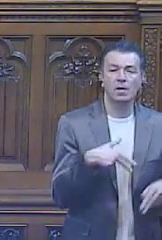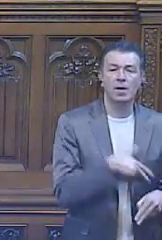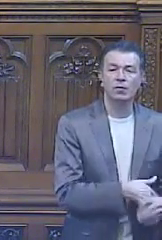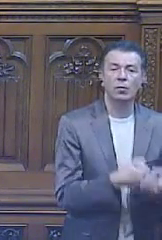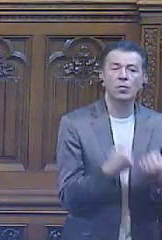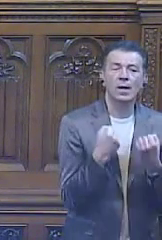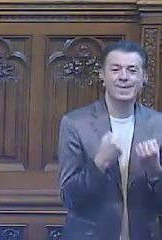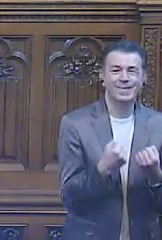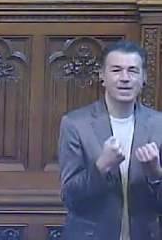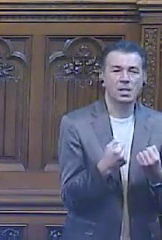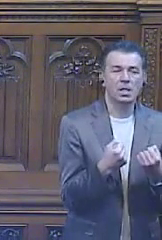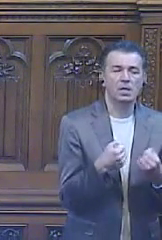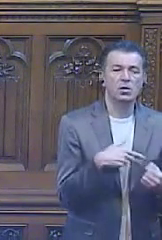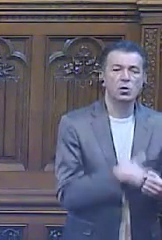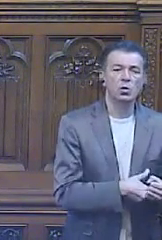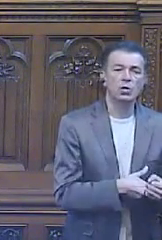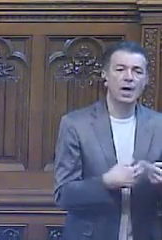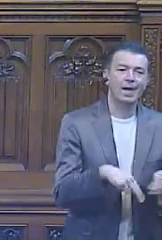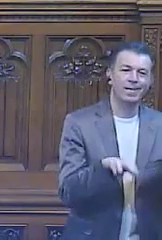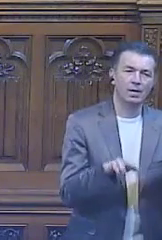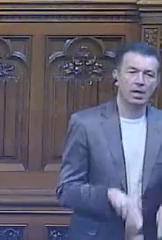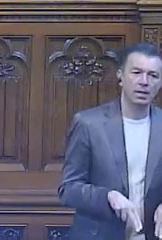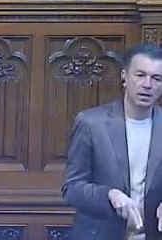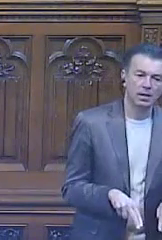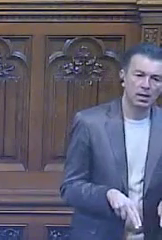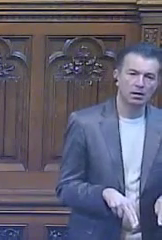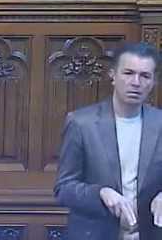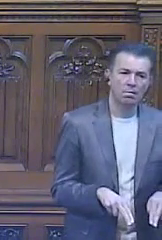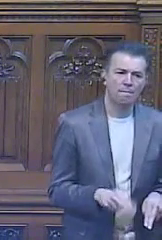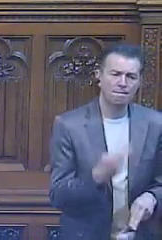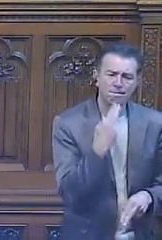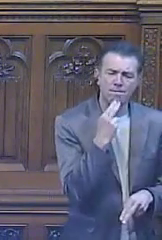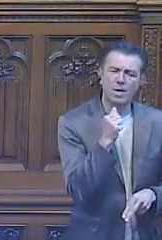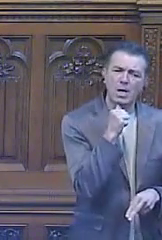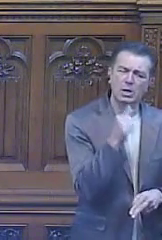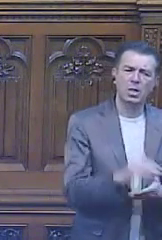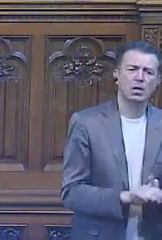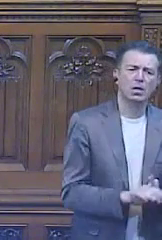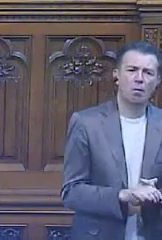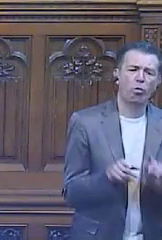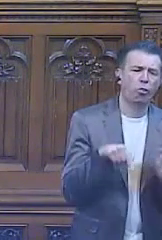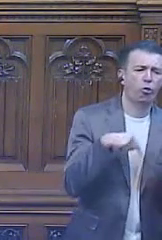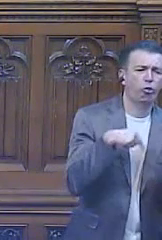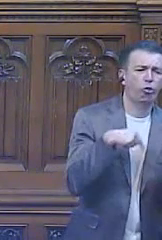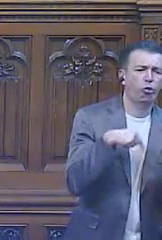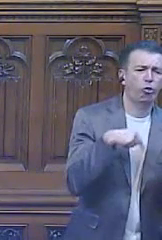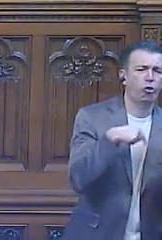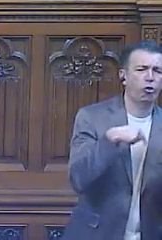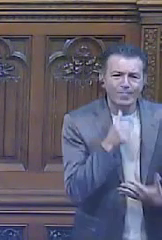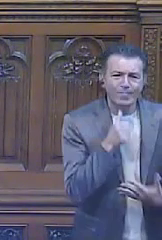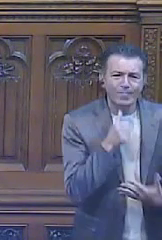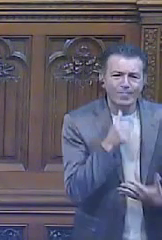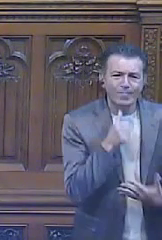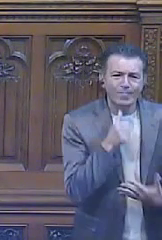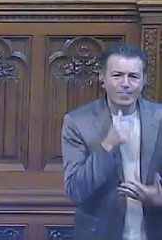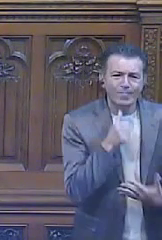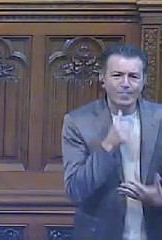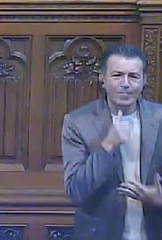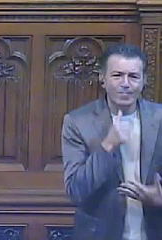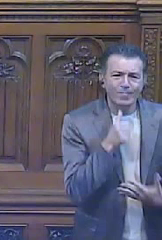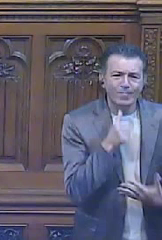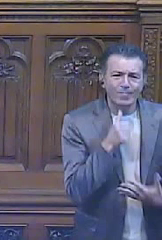soziale Sicherheit, soziale Gerechtigkeit und ich will gar nicht lange um den heißen Brei herumreden. Ich glaube, es